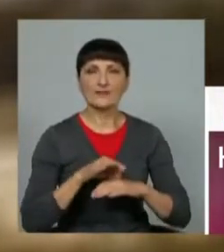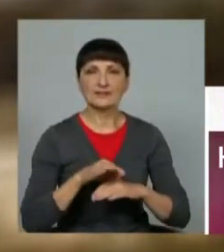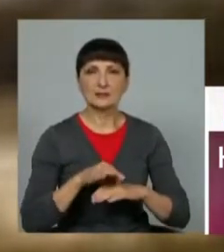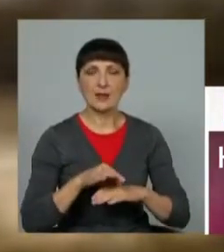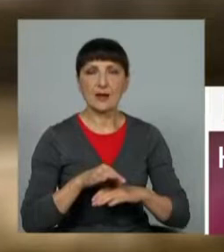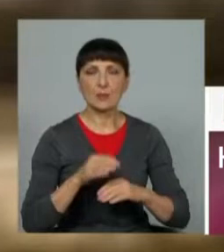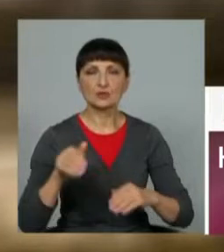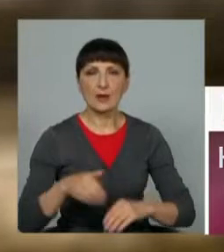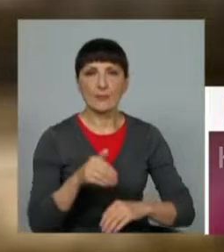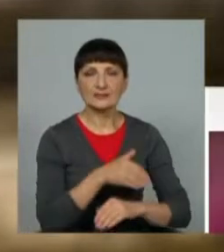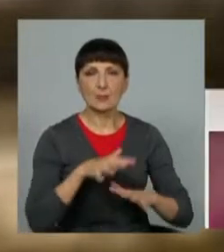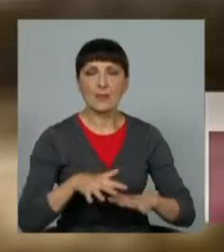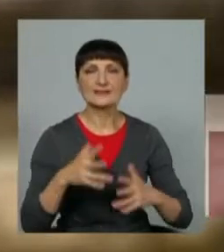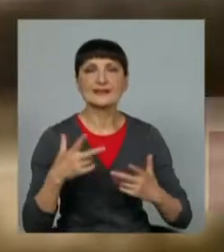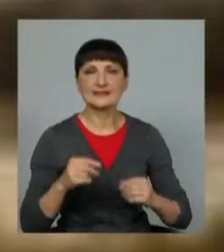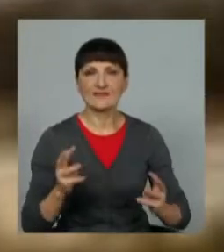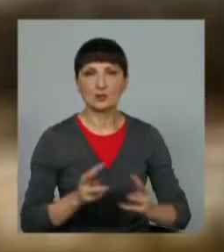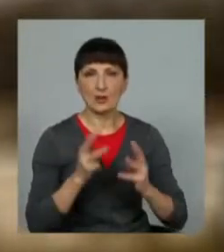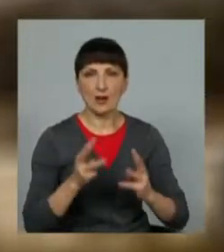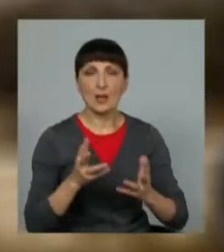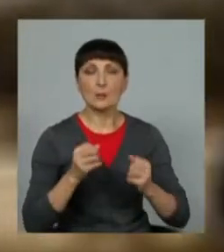Проведена опашка места возгорания.